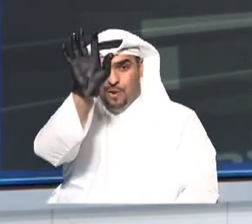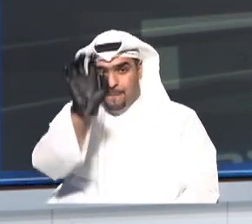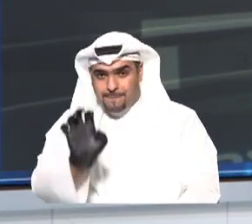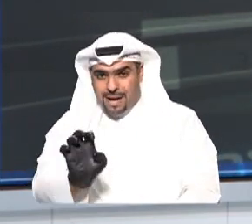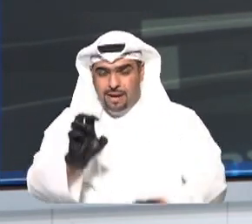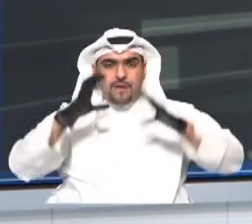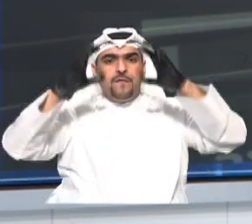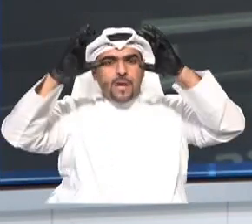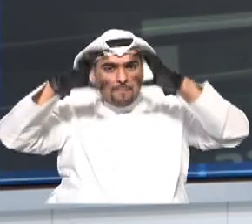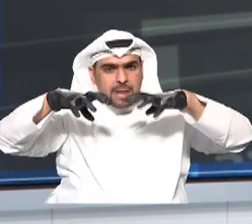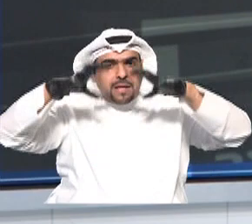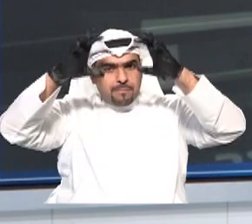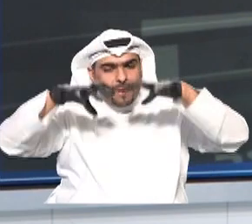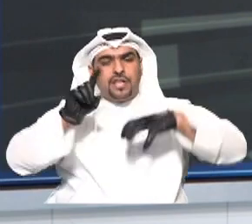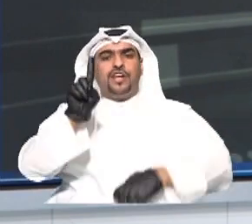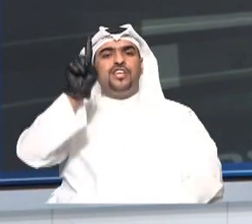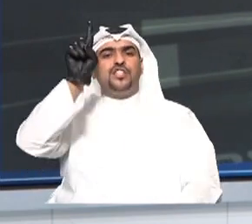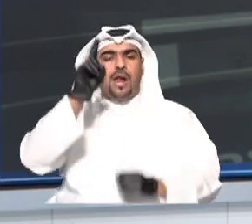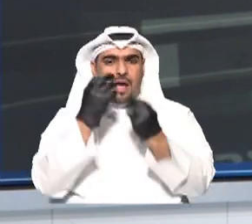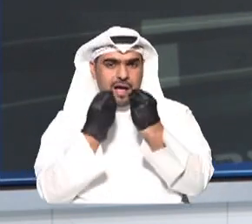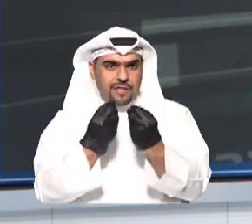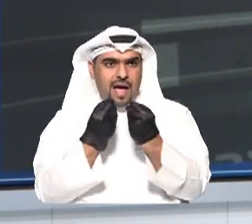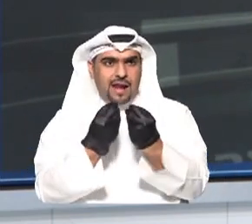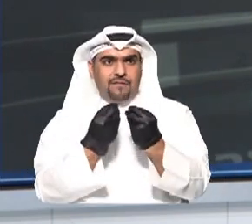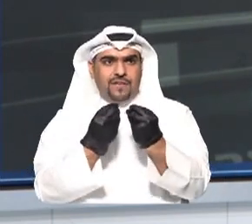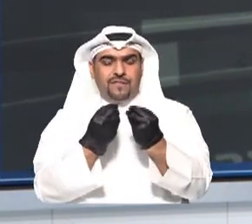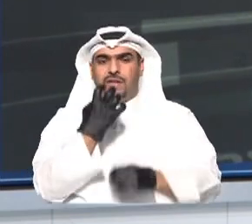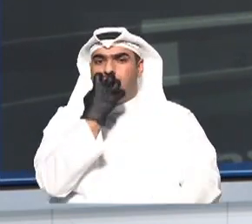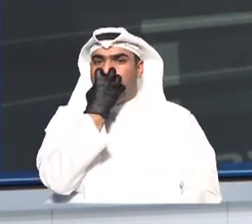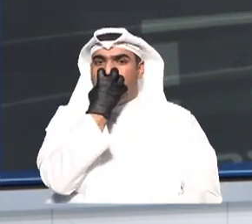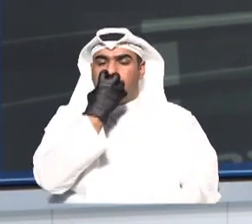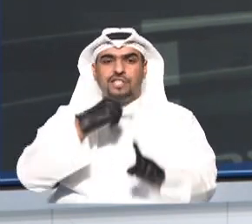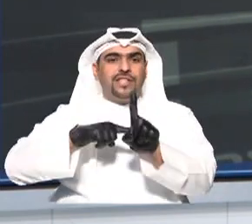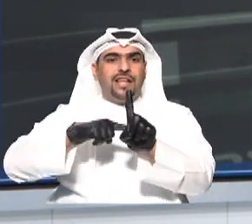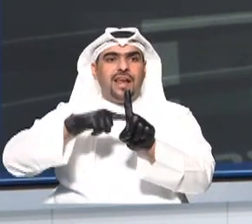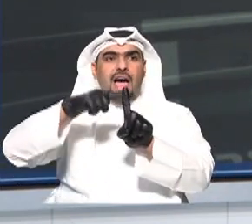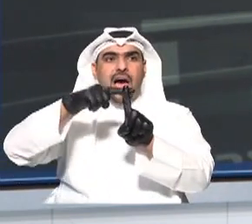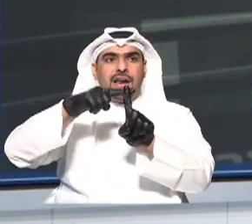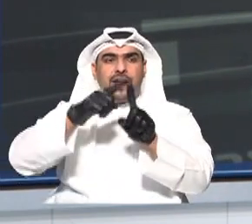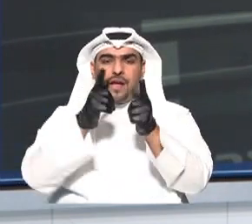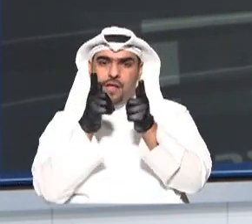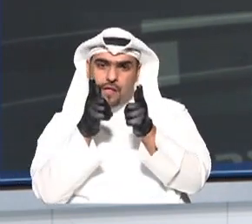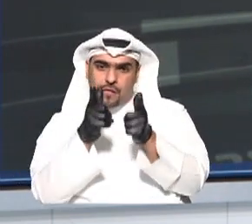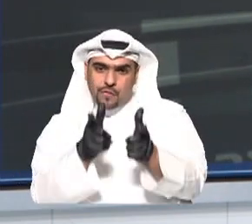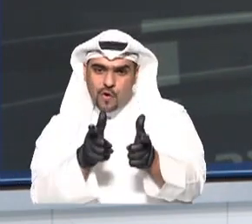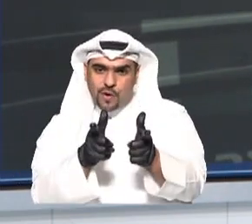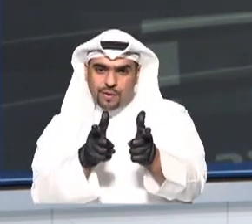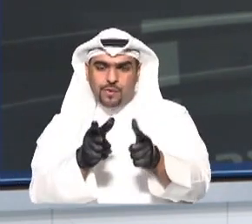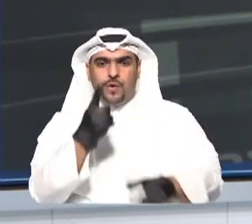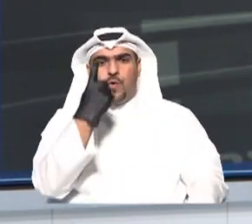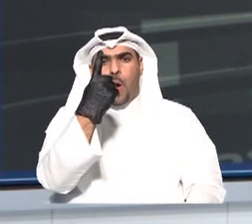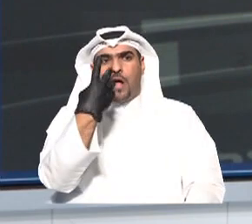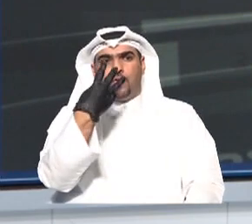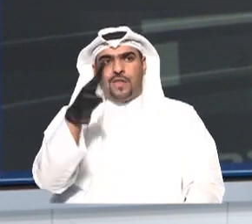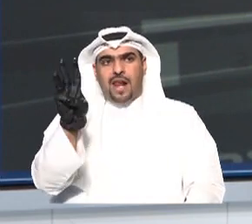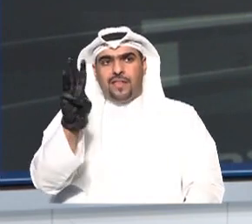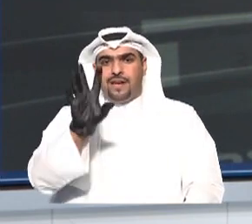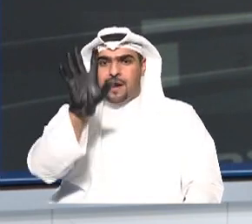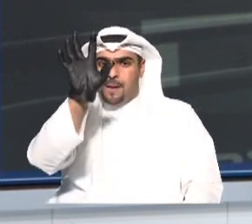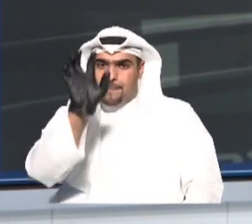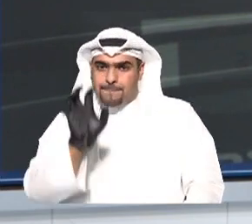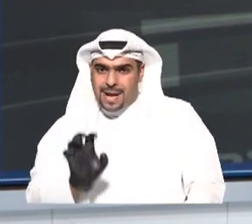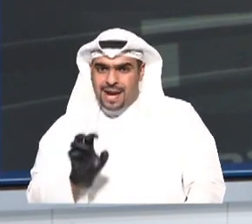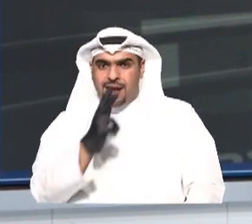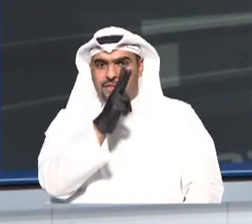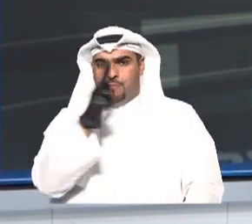راح تكون معتدلة ليلا، وأيضا استمرار الرياح الجنوبية الشرقية خفيفة إلى معتدل السرعة، تتراوح سرعتها ما بين 6 إلى 28